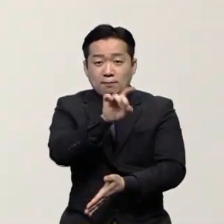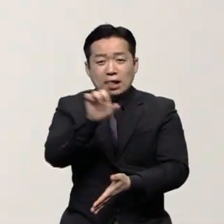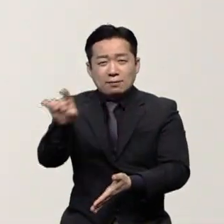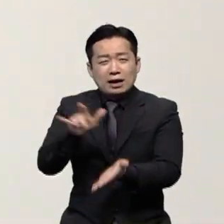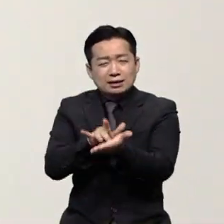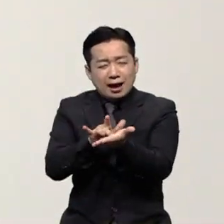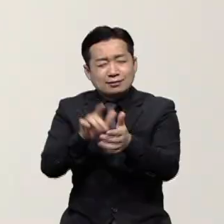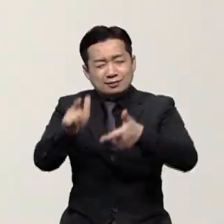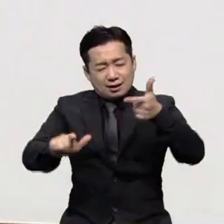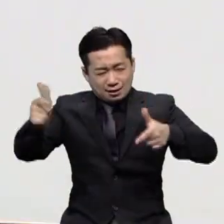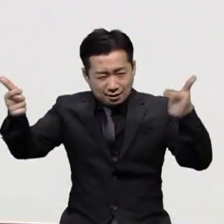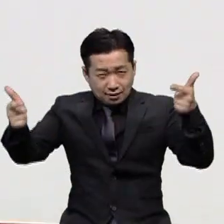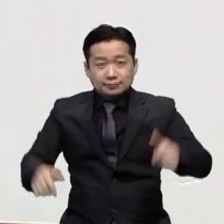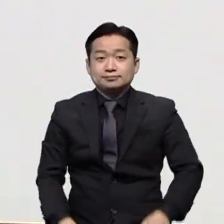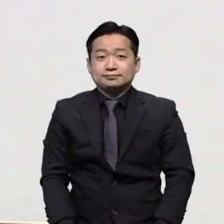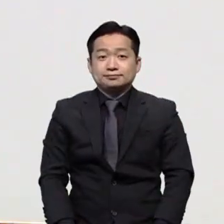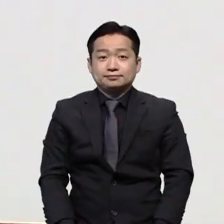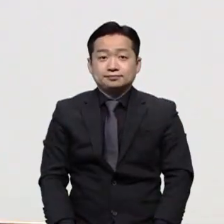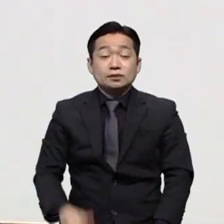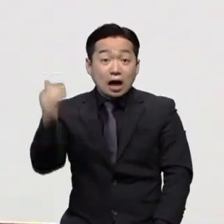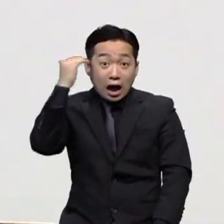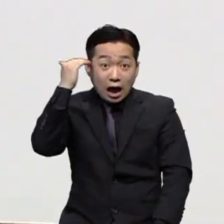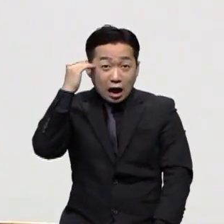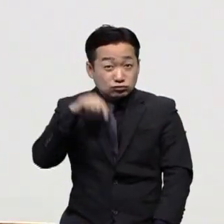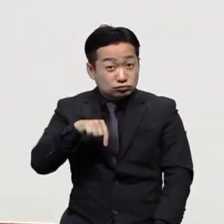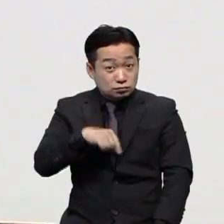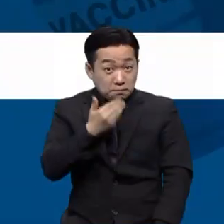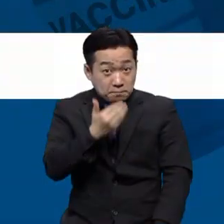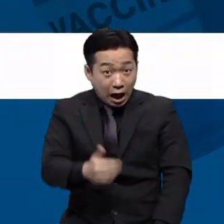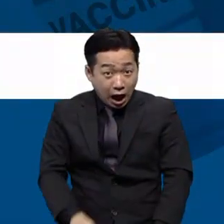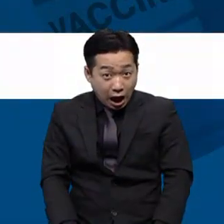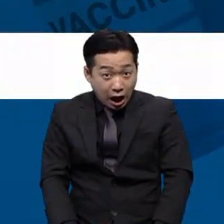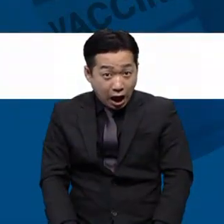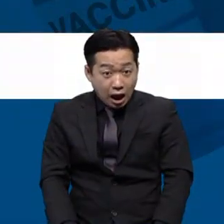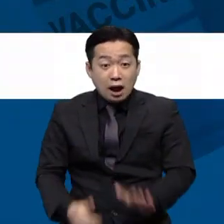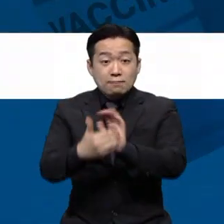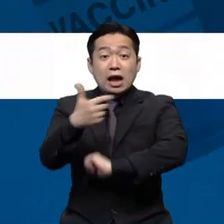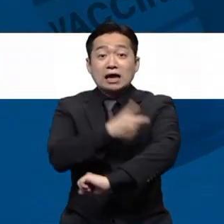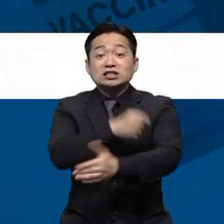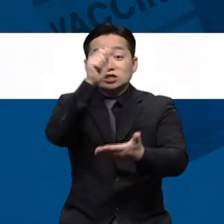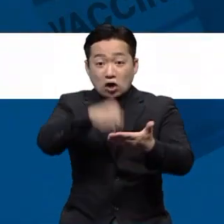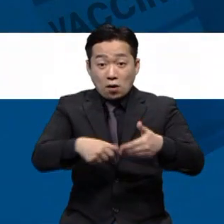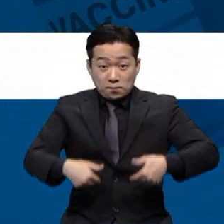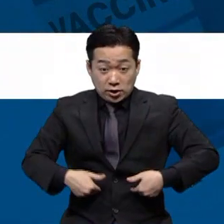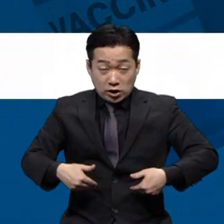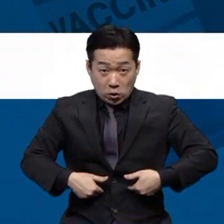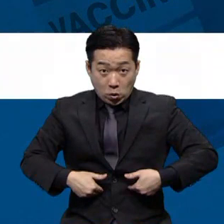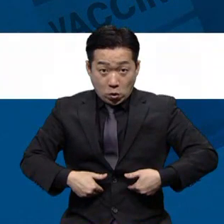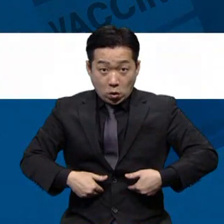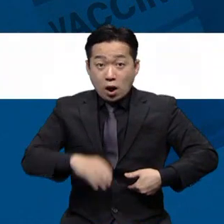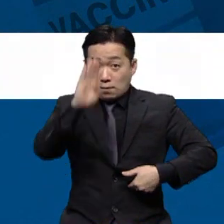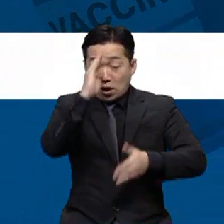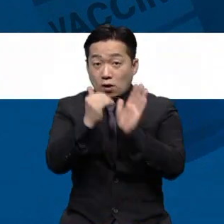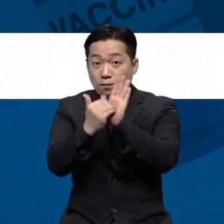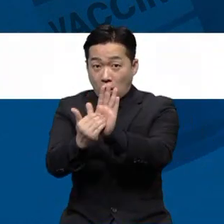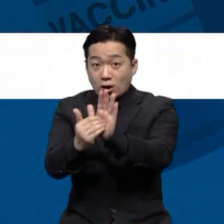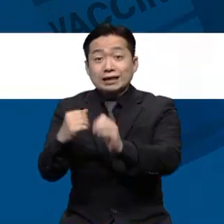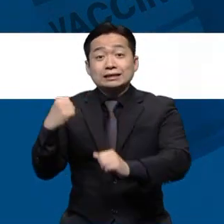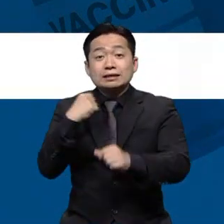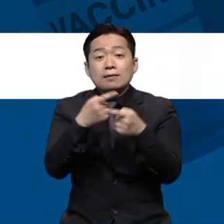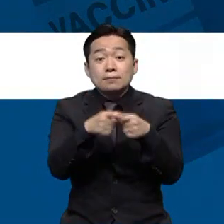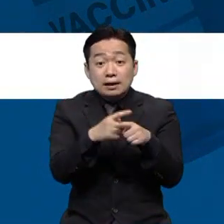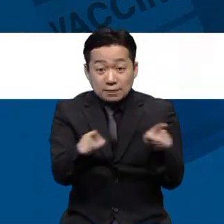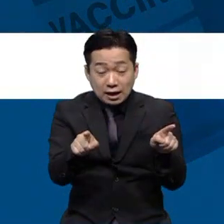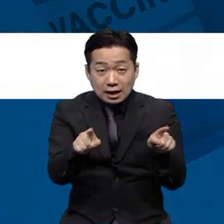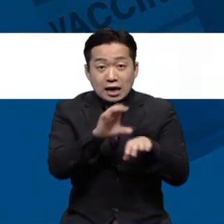걸로 예상됩니다. 우리나라도 가능할까요? 백신 여권에 필요한 면역력 측정 의학 기술, 이를